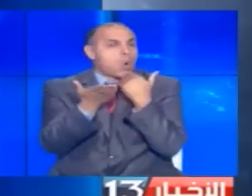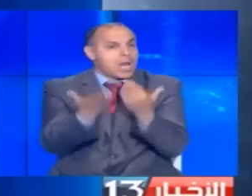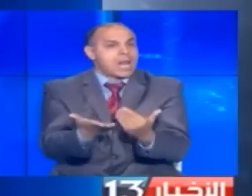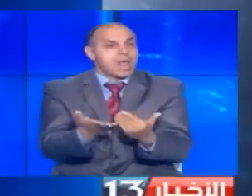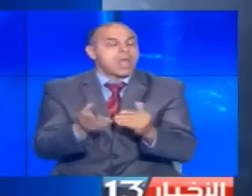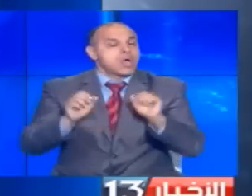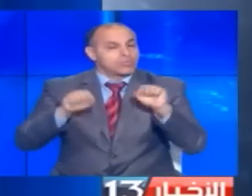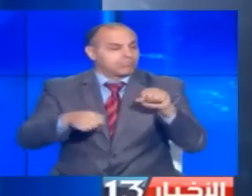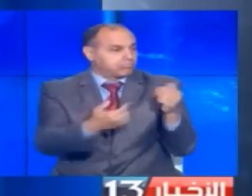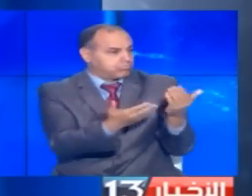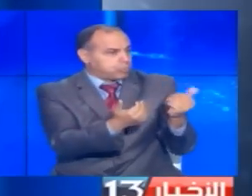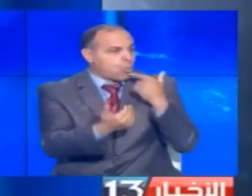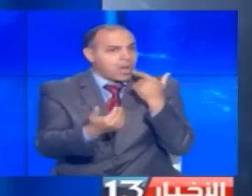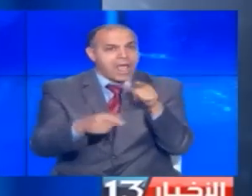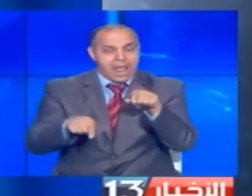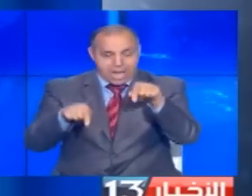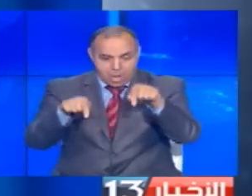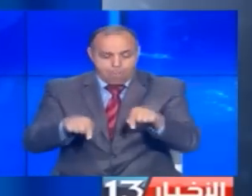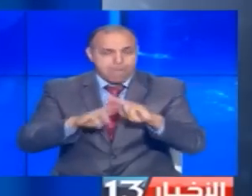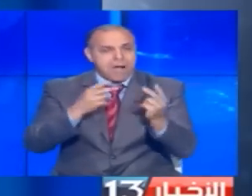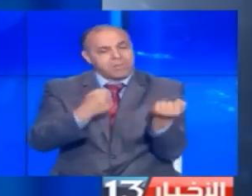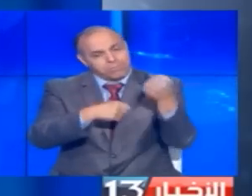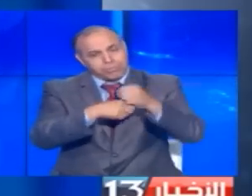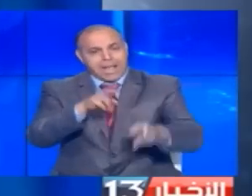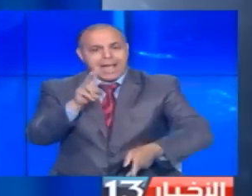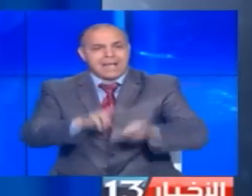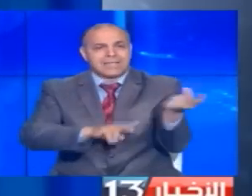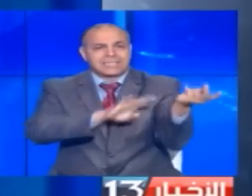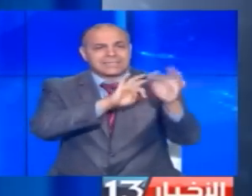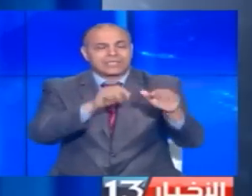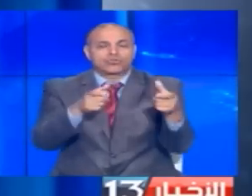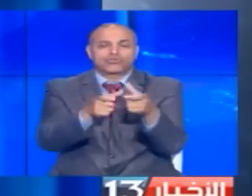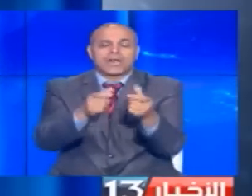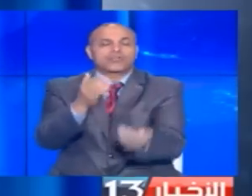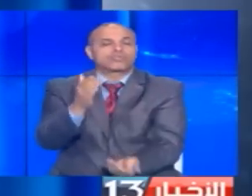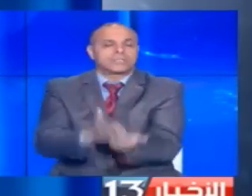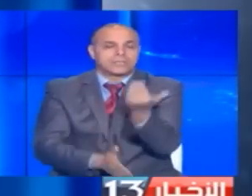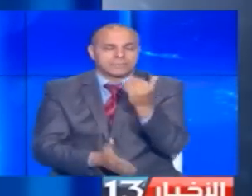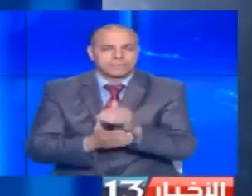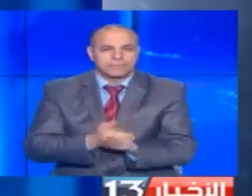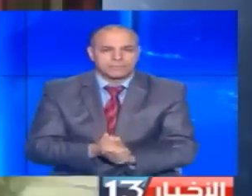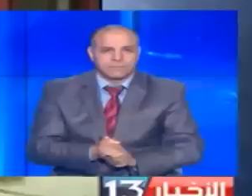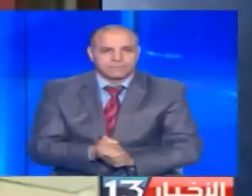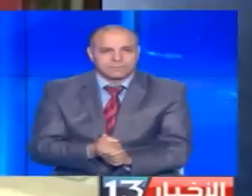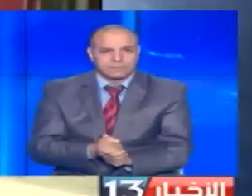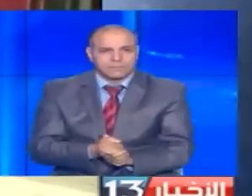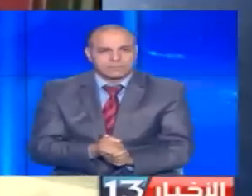ومن المنتظر أن يتوج هذا اليوم ببعث أكثر من 90 مؤسسة جديدة.